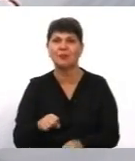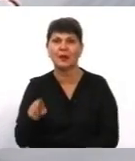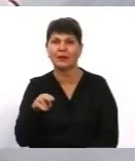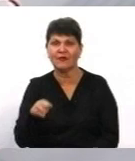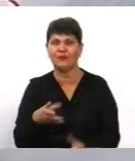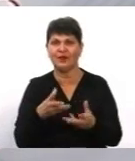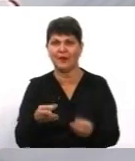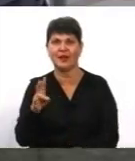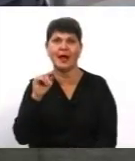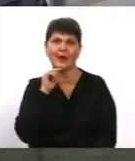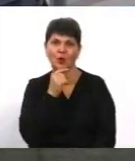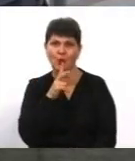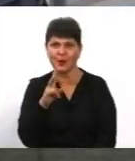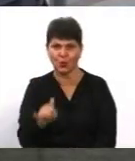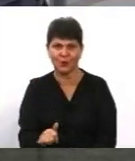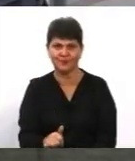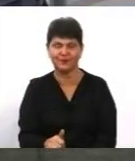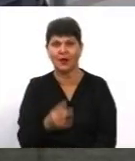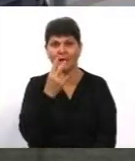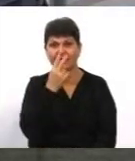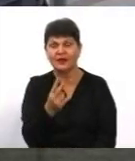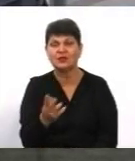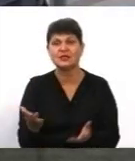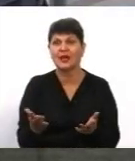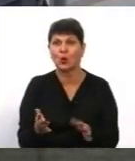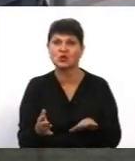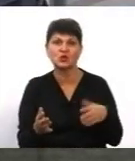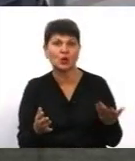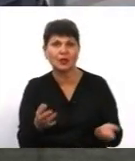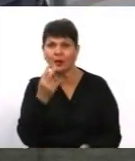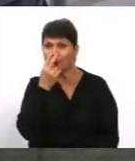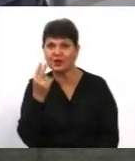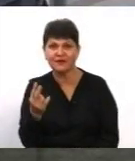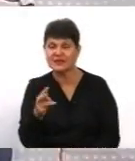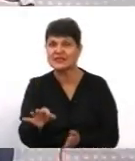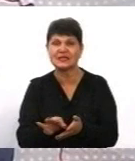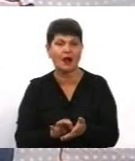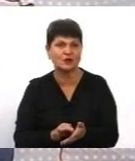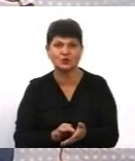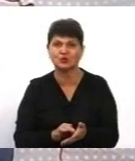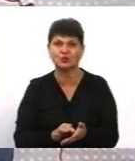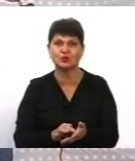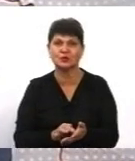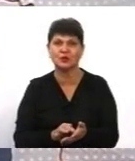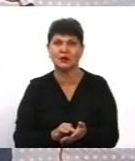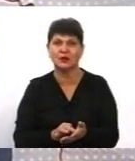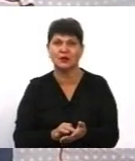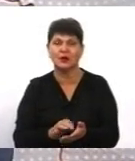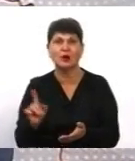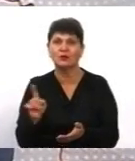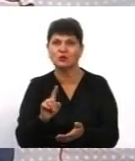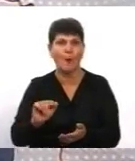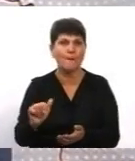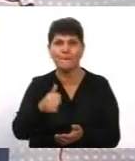Ну, дивлячись, з якої сторони подивитись, зразу саме, що приходить перше